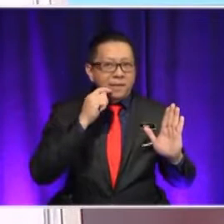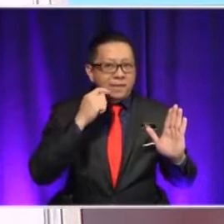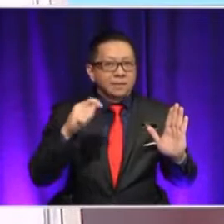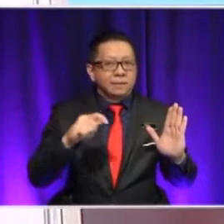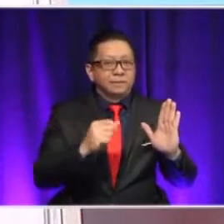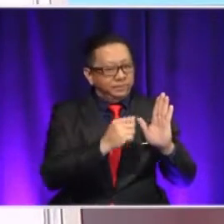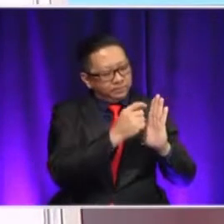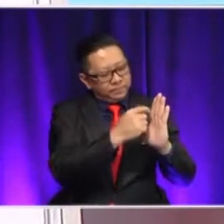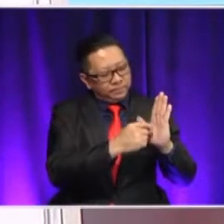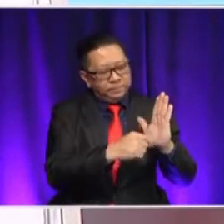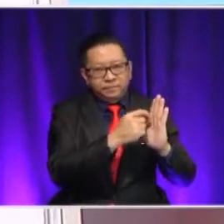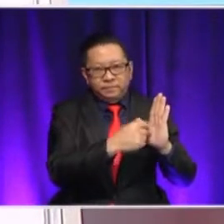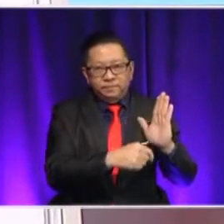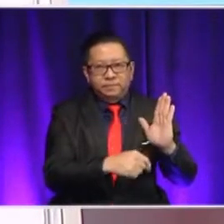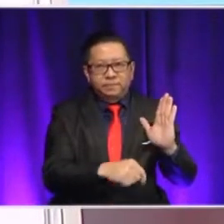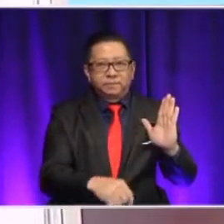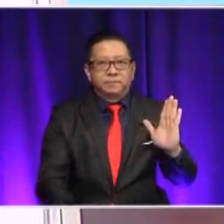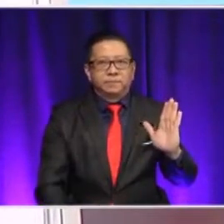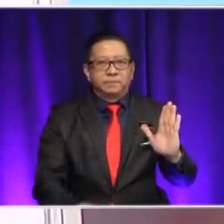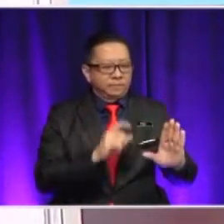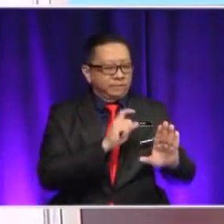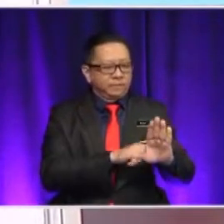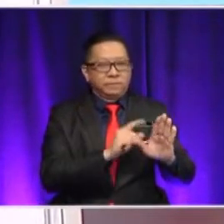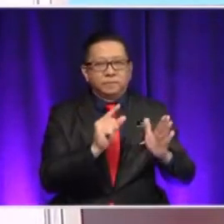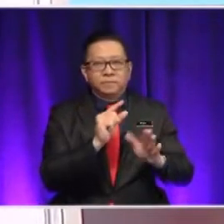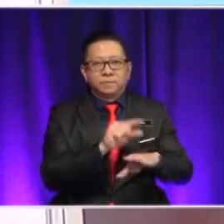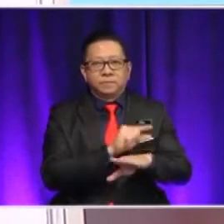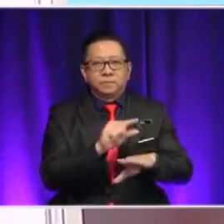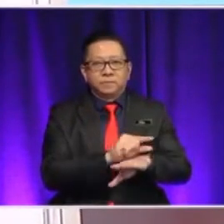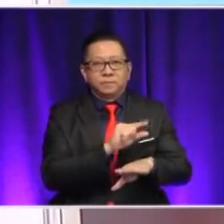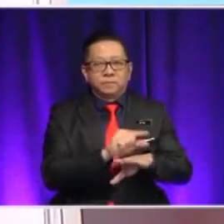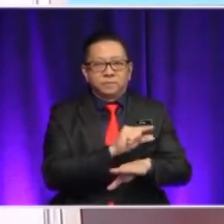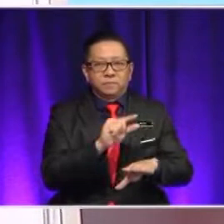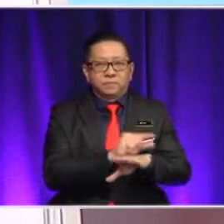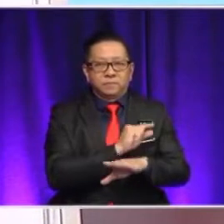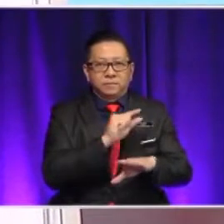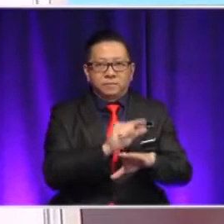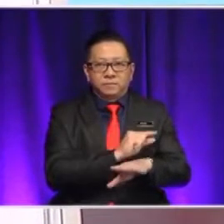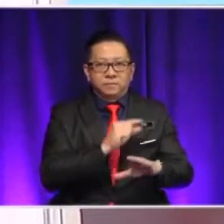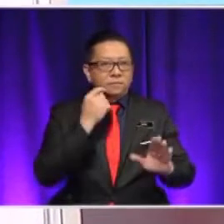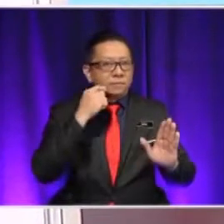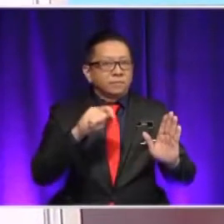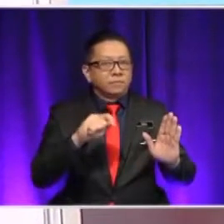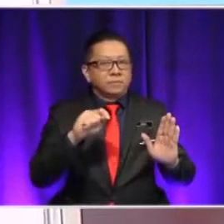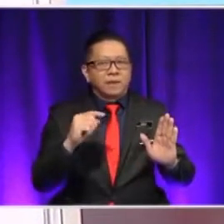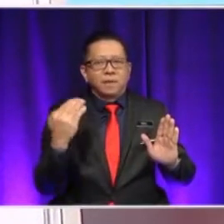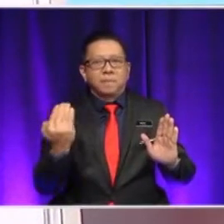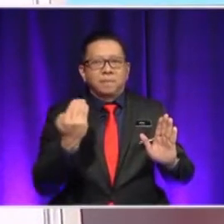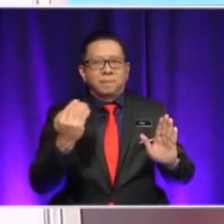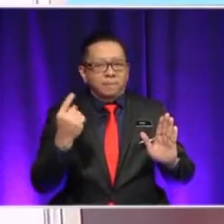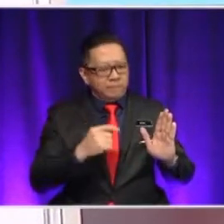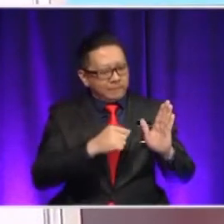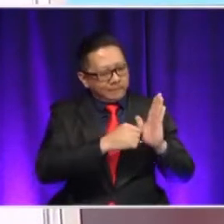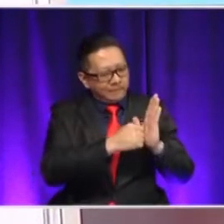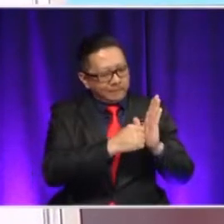ah supaya masih menggunakan pensil pun kita tak boleh tekan sampai jangan lama-lama jangan nampak jelas supaya